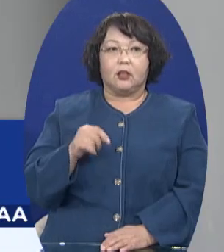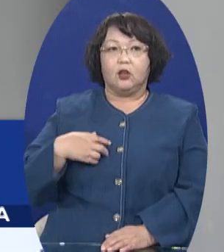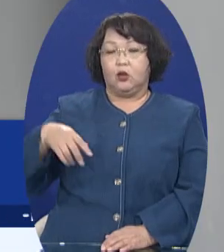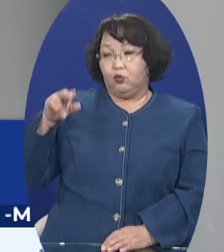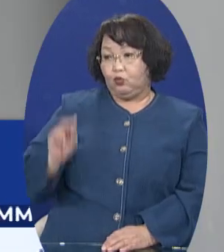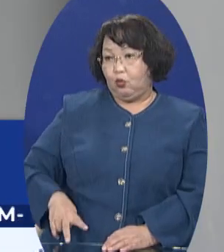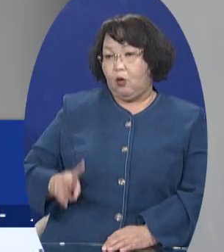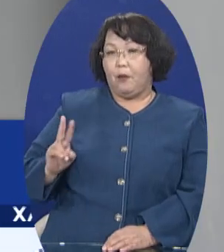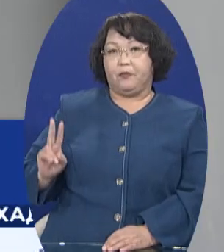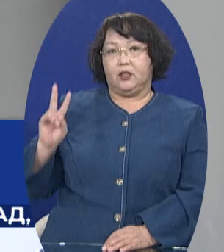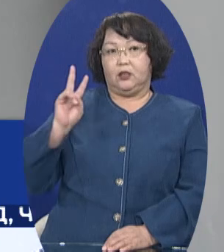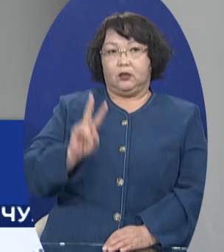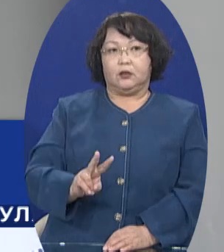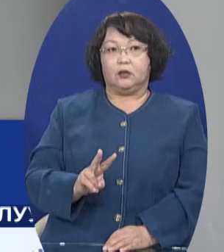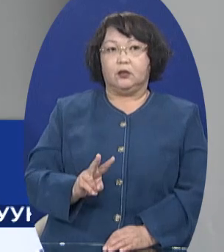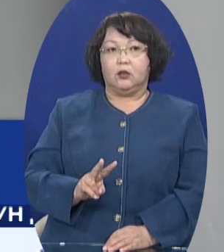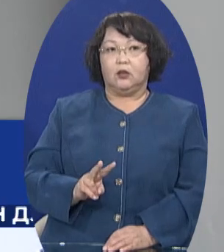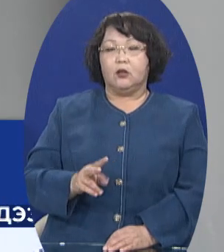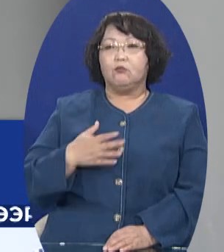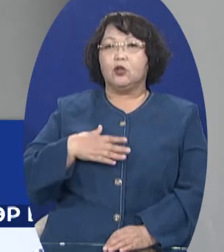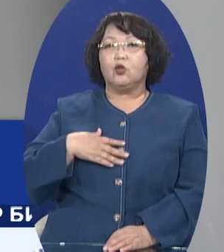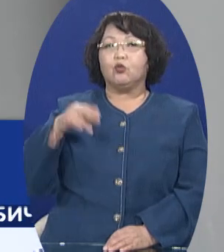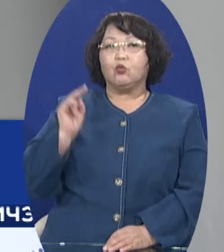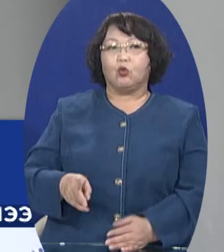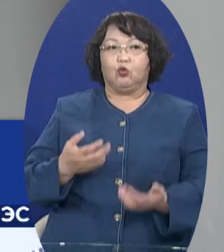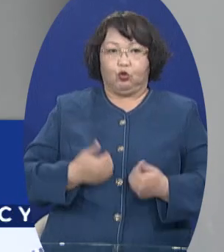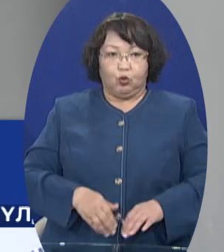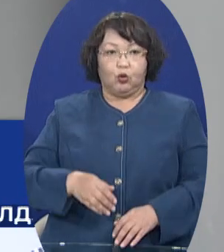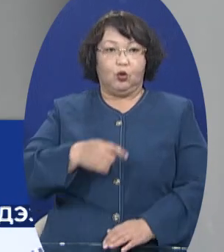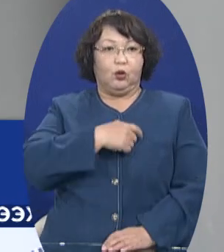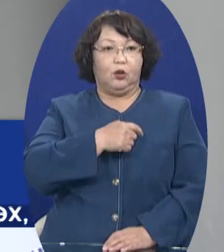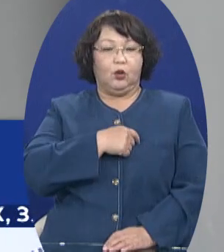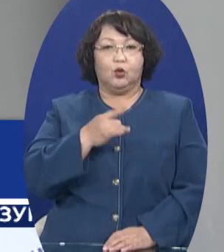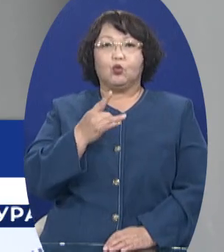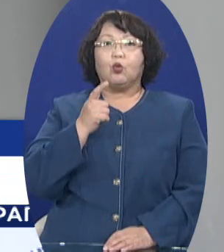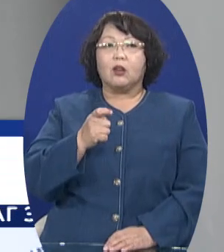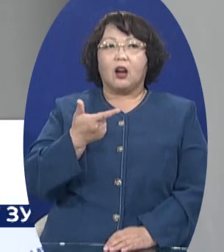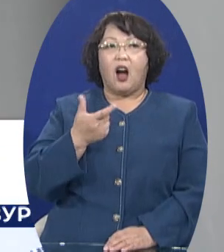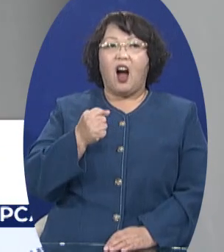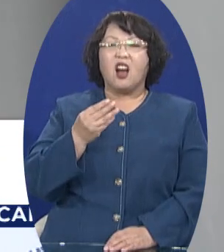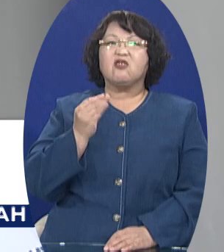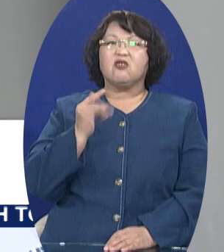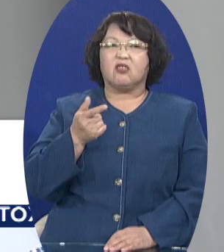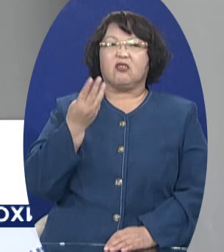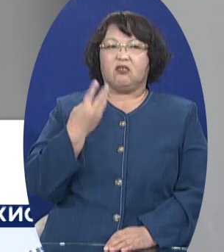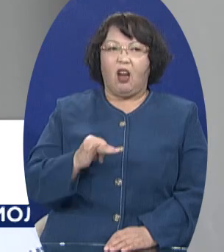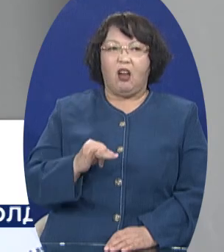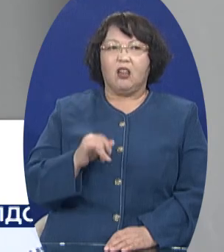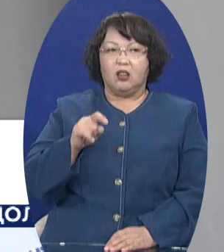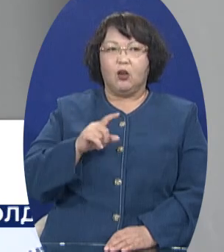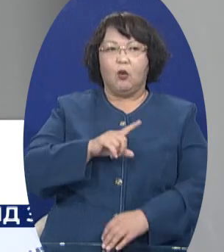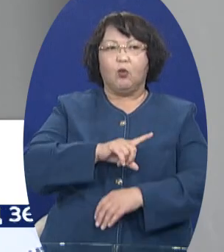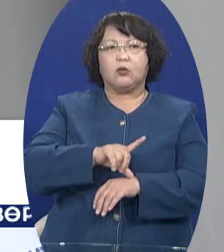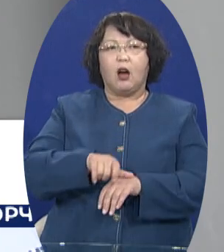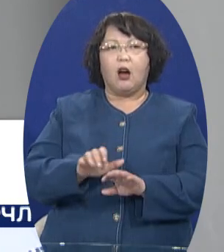үзүүлээ. Манай дүүг болохоор баг л төрөлхийн зүрхнээг ажигтай энэ их маш удаан явж байгаа юм байна гэсэн. Би дүүгийнхаа энийг сонсчаад бас